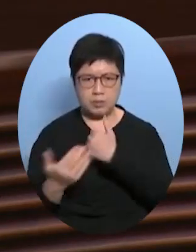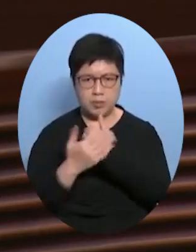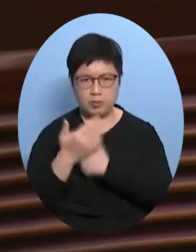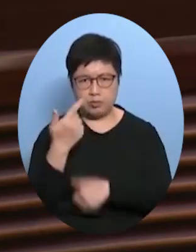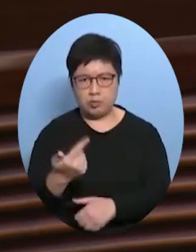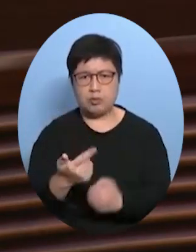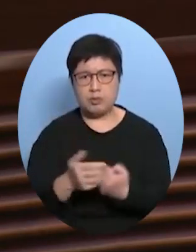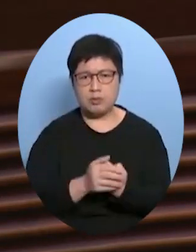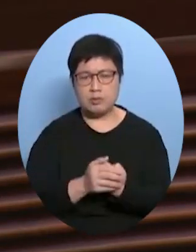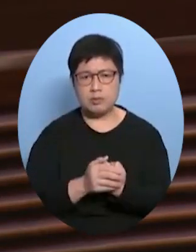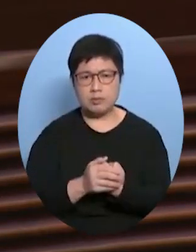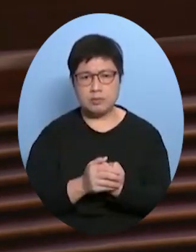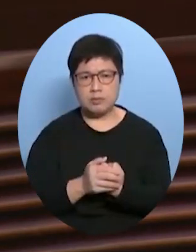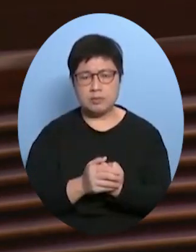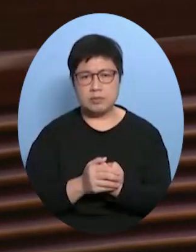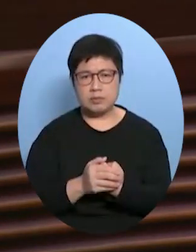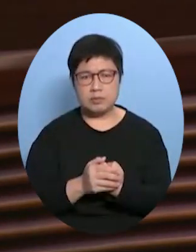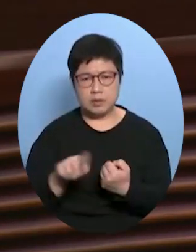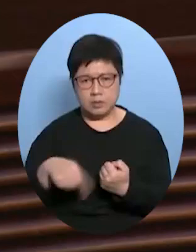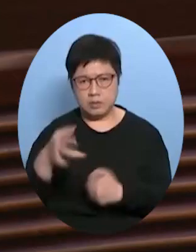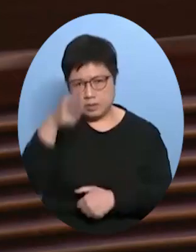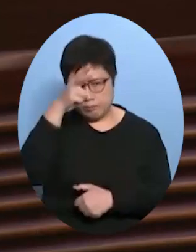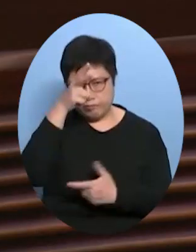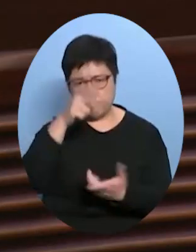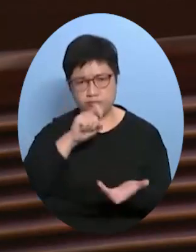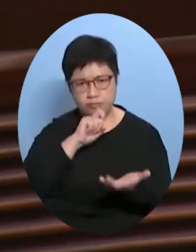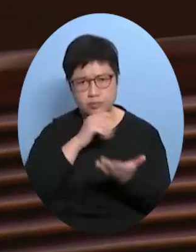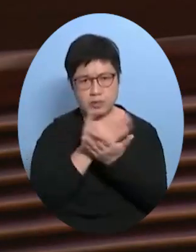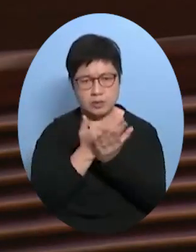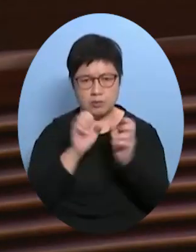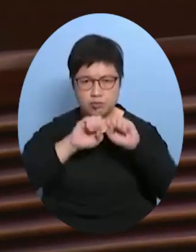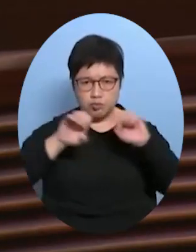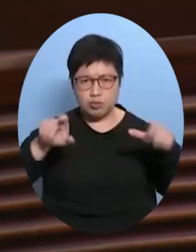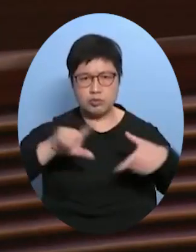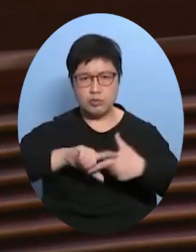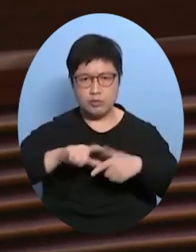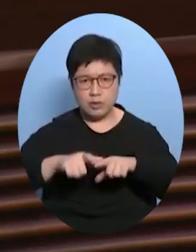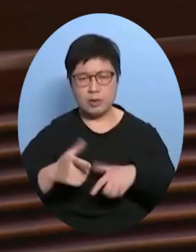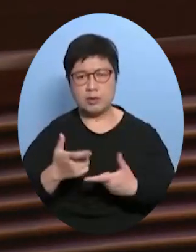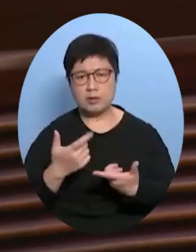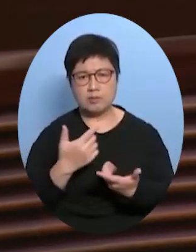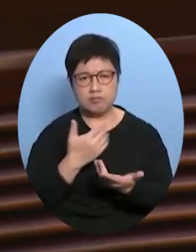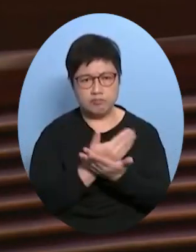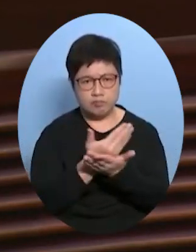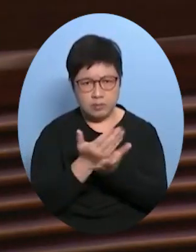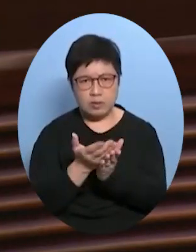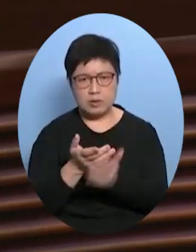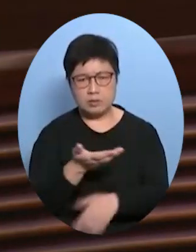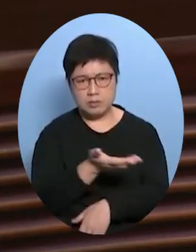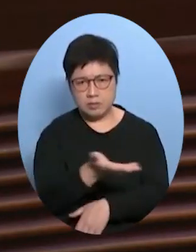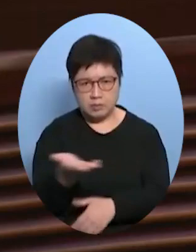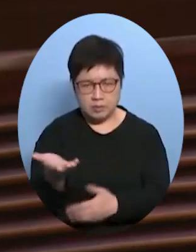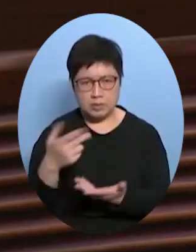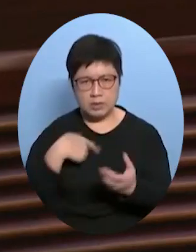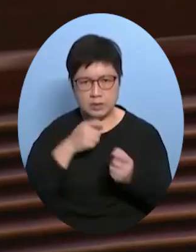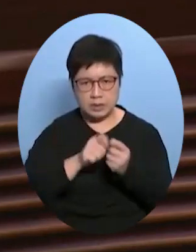助。此外，政府一直透過不同的宣傳方式和途徑向社會各界解